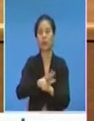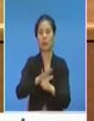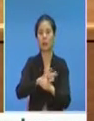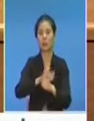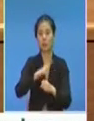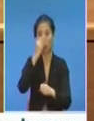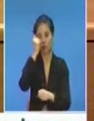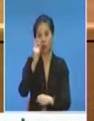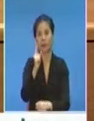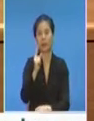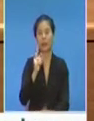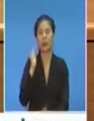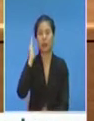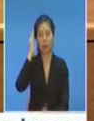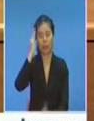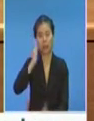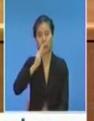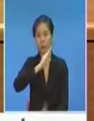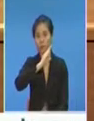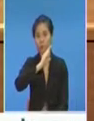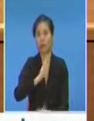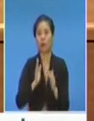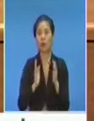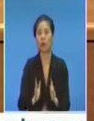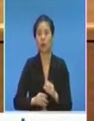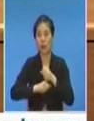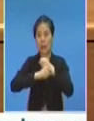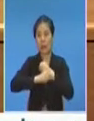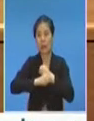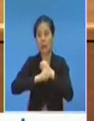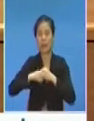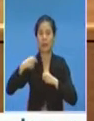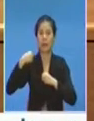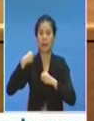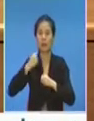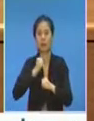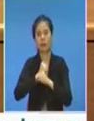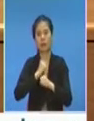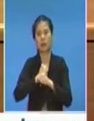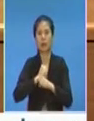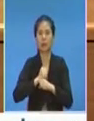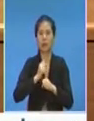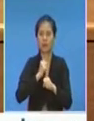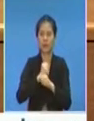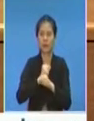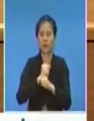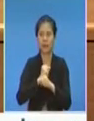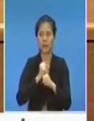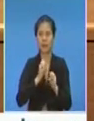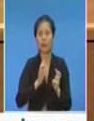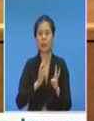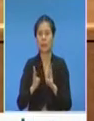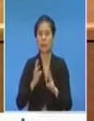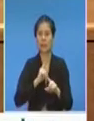วันหน้าเราจะไม่มีสัดส่วนประชากรผู้สูงวัยมากขึ้นเรื่อยๆแล้วเรามานั่งคุยไม่ต้องมานั่งคุยกันว่าเราขยายอายุเกษียณนะ